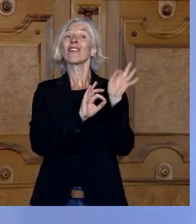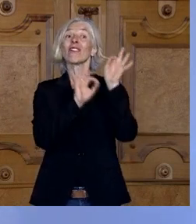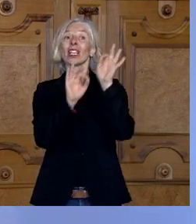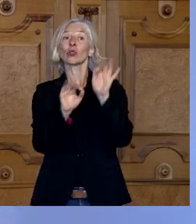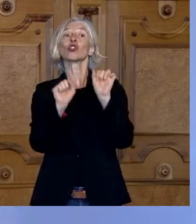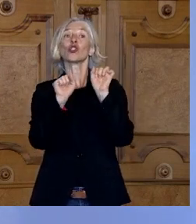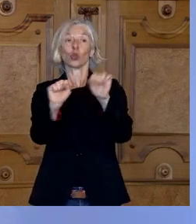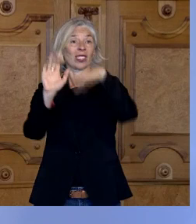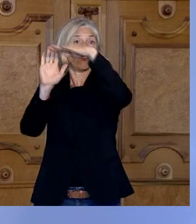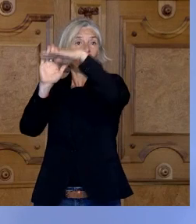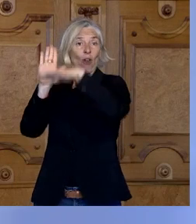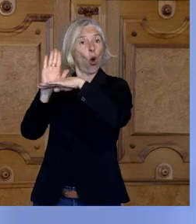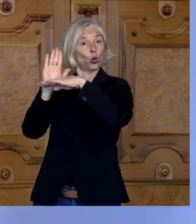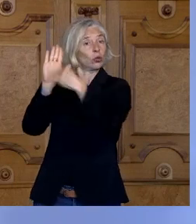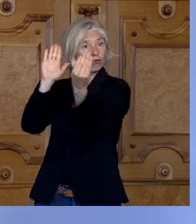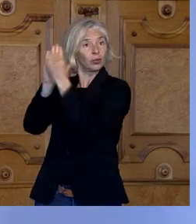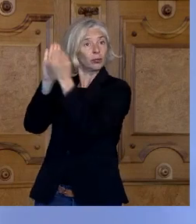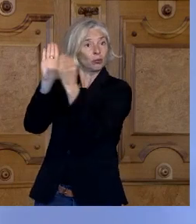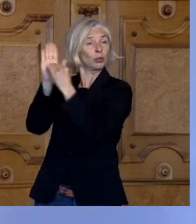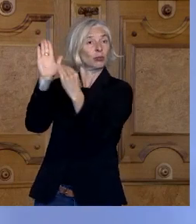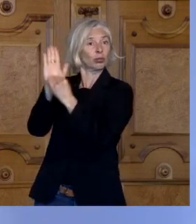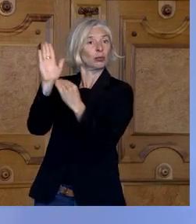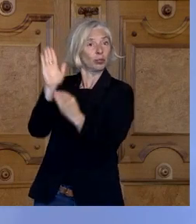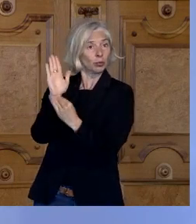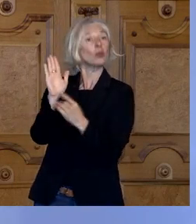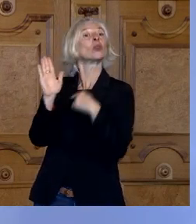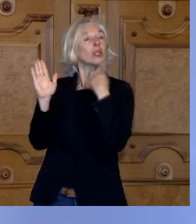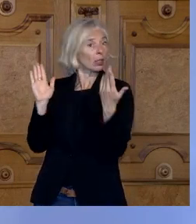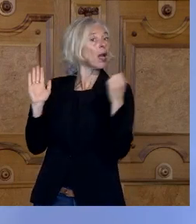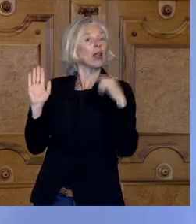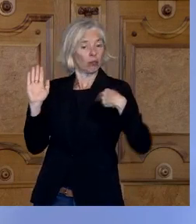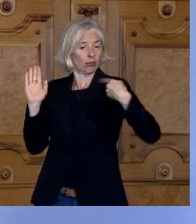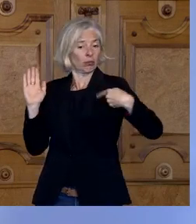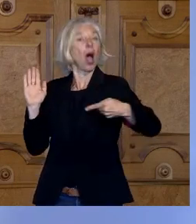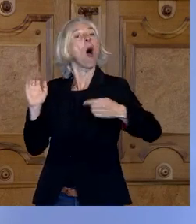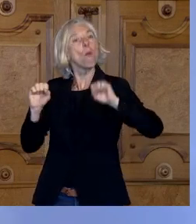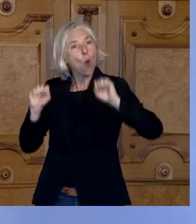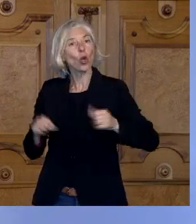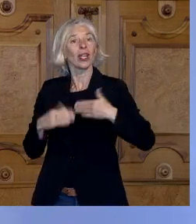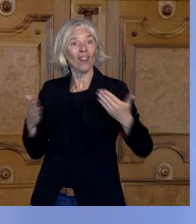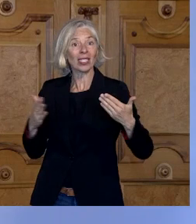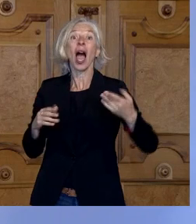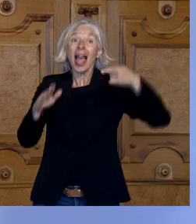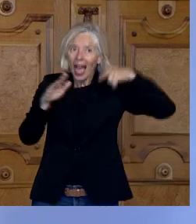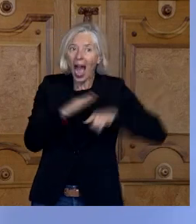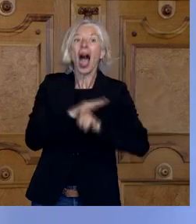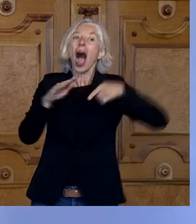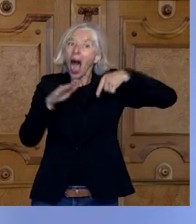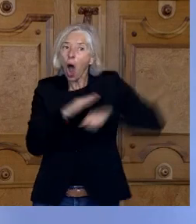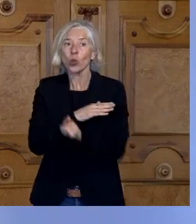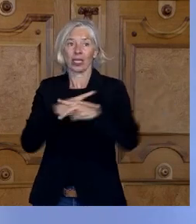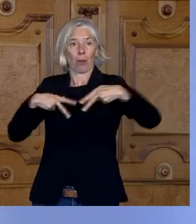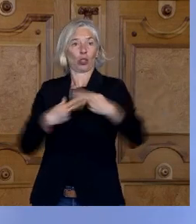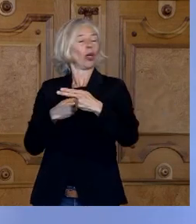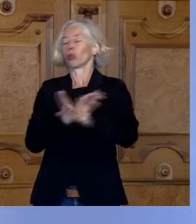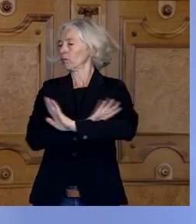eben verschiedene Dinge in den nächsten Tagen wieder möglich werden. So entfallen die Ausgangsbeschränkungen. Im privaten